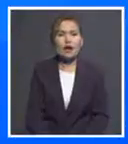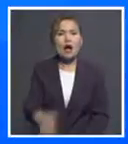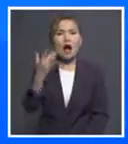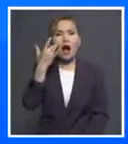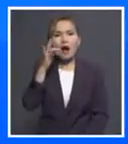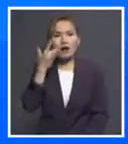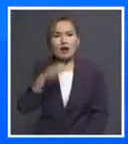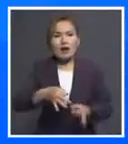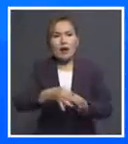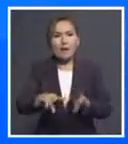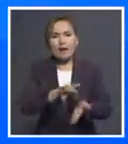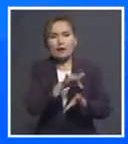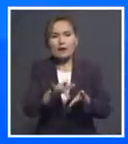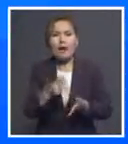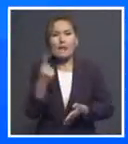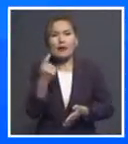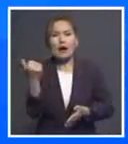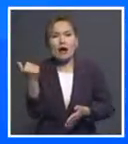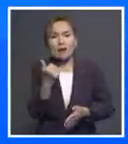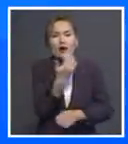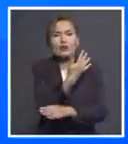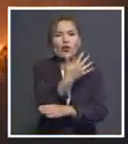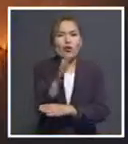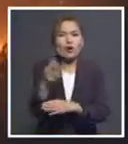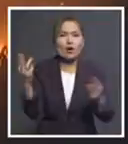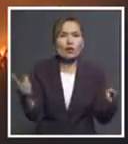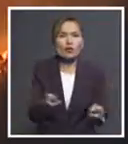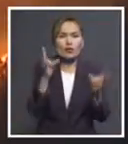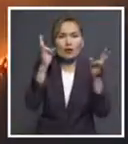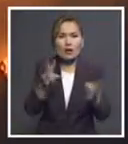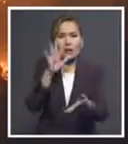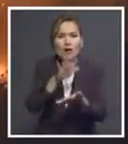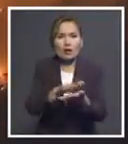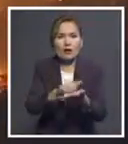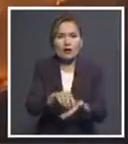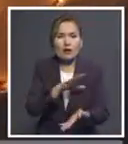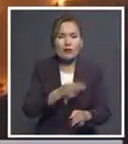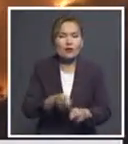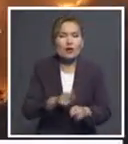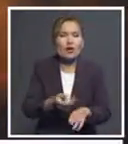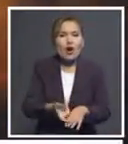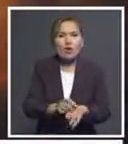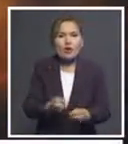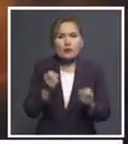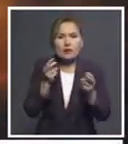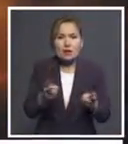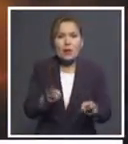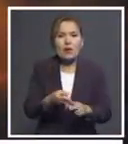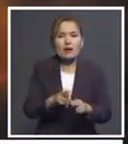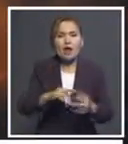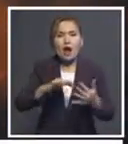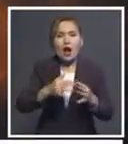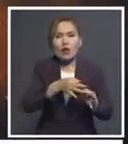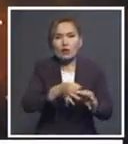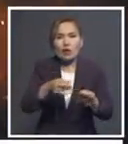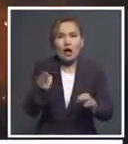Ақштың Калифорния штатында бір апта бойы қаулап жатқан орман өрті адамдар тұратын жерге ойса бастады. Осыған орай от қауіпі төніп тұрған елді мекен